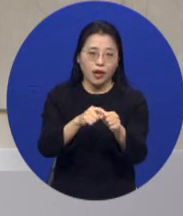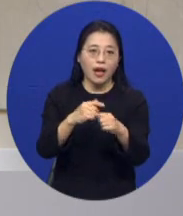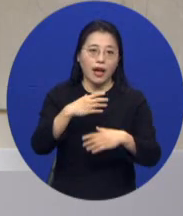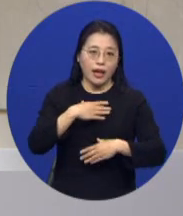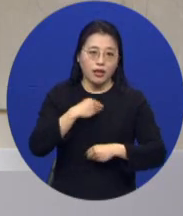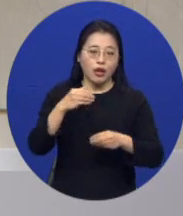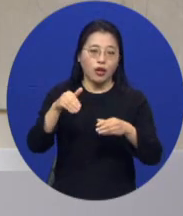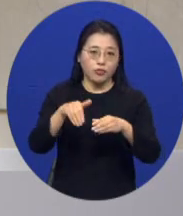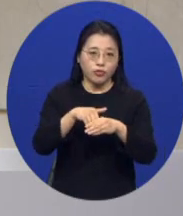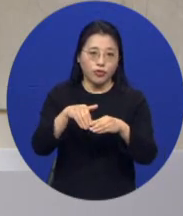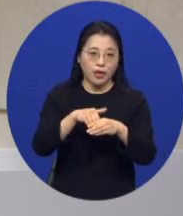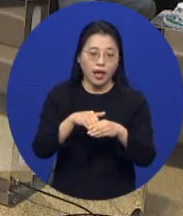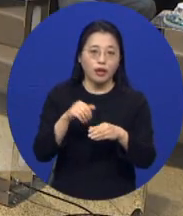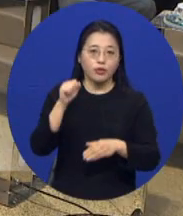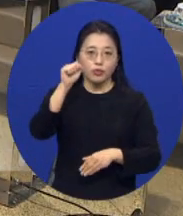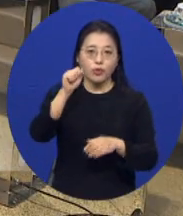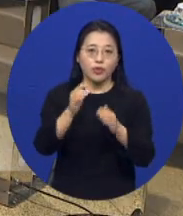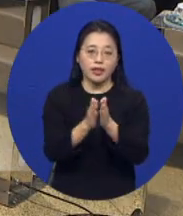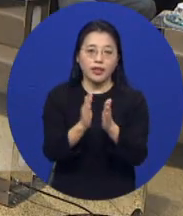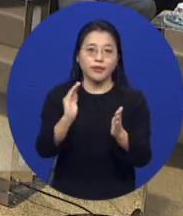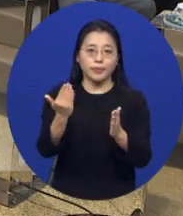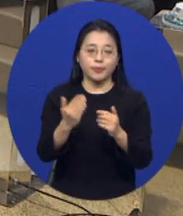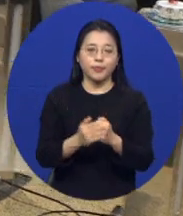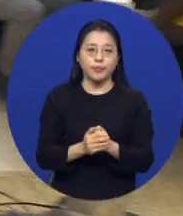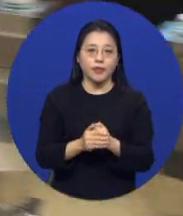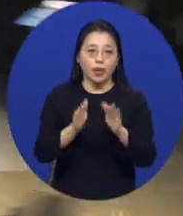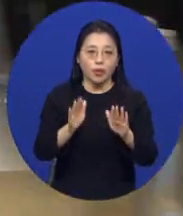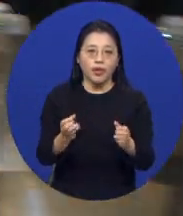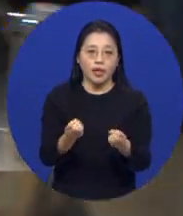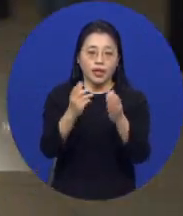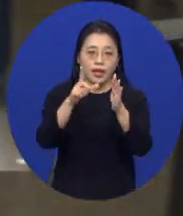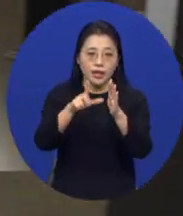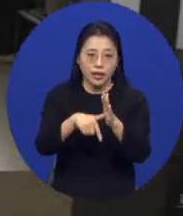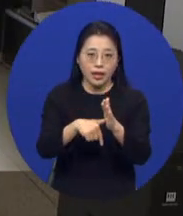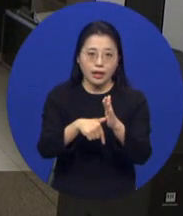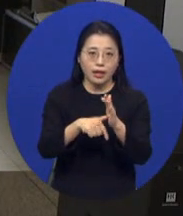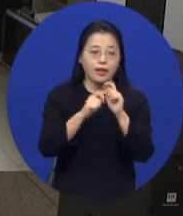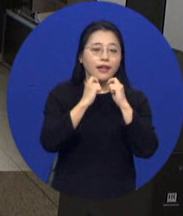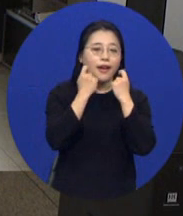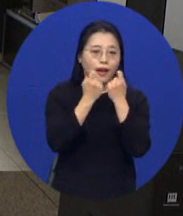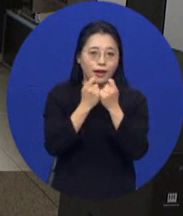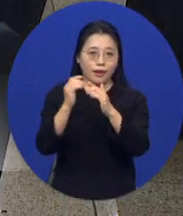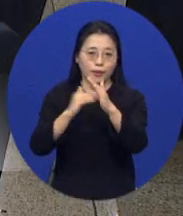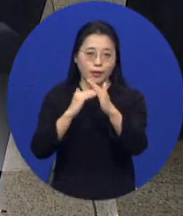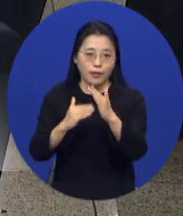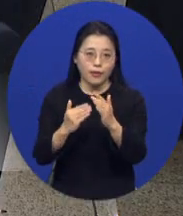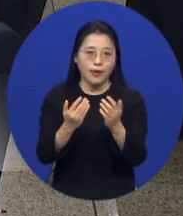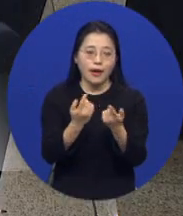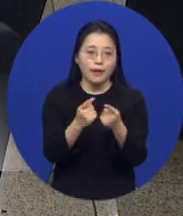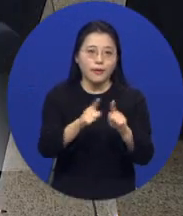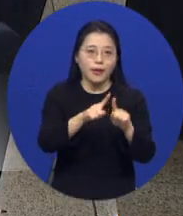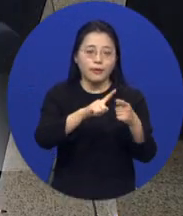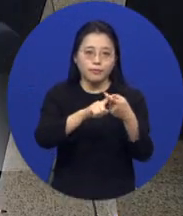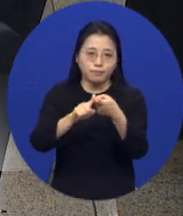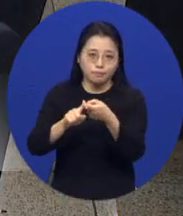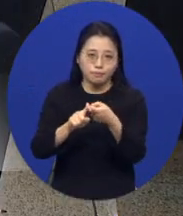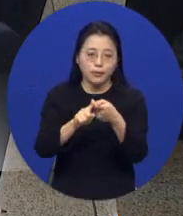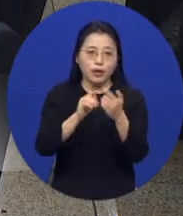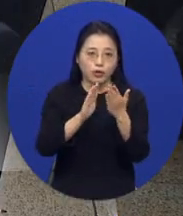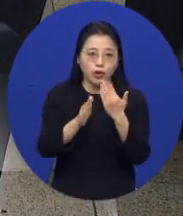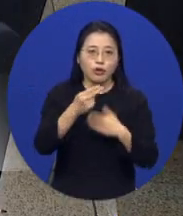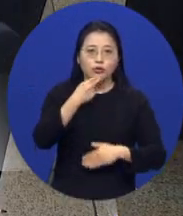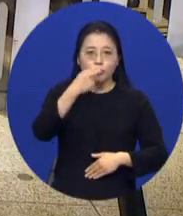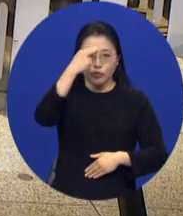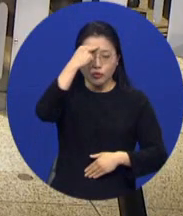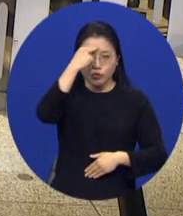문화운동 발대식이 열렸습니다 오늘 발대식에서는 민관위협력해 유독 술에 대해 관대한